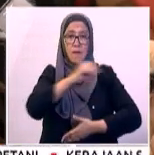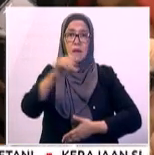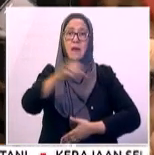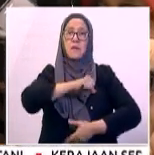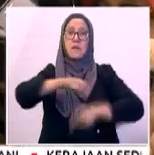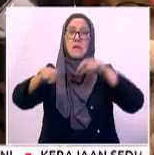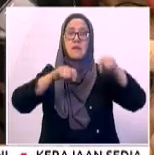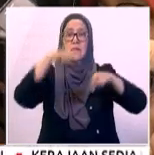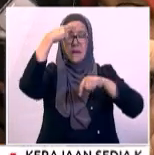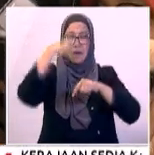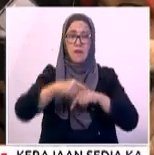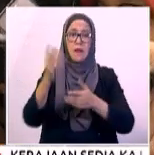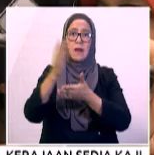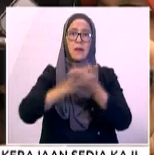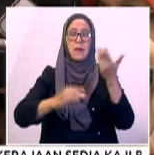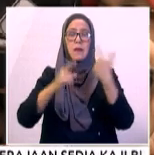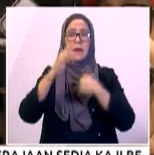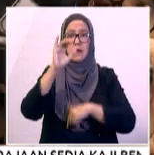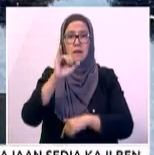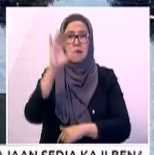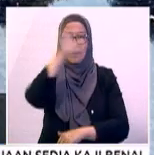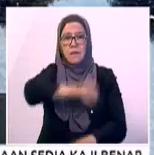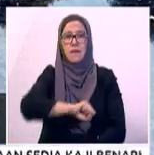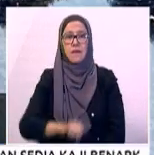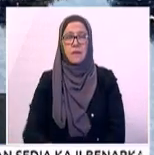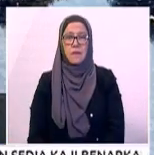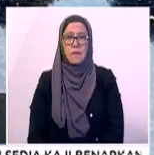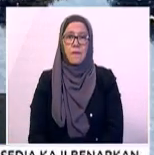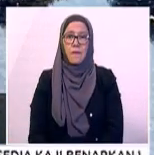yang cuai tersebut.